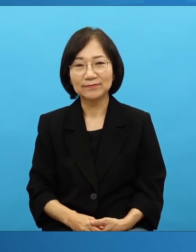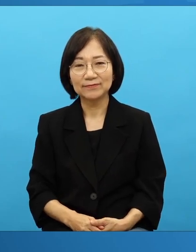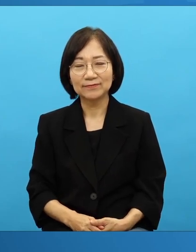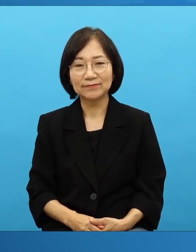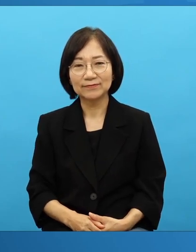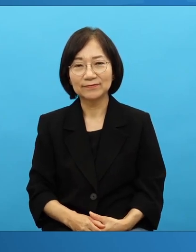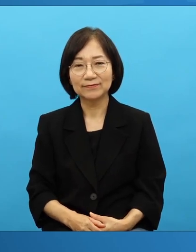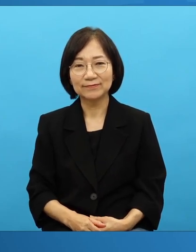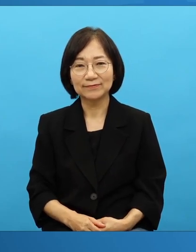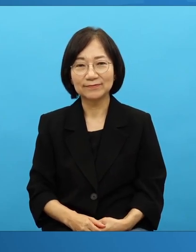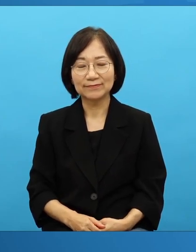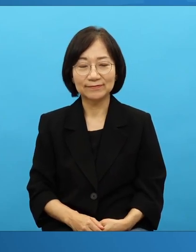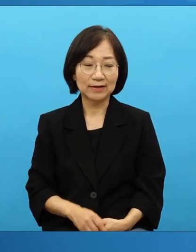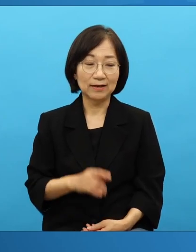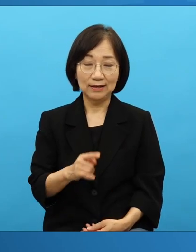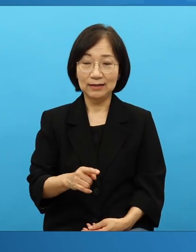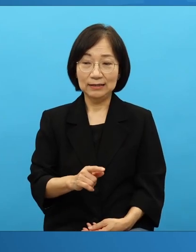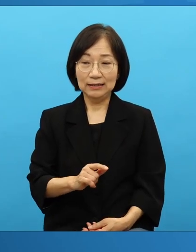영원한 기업.